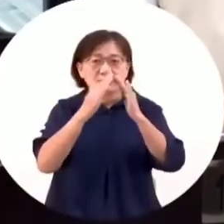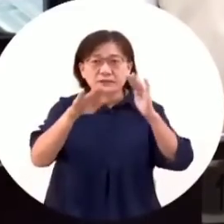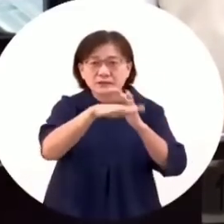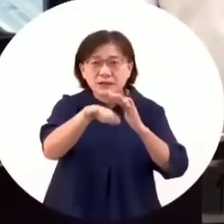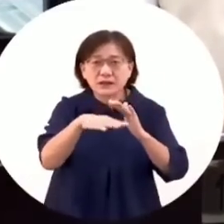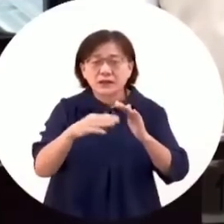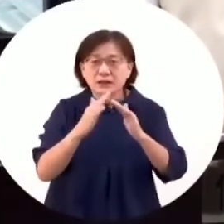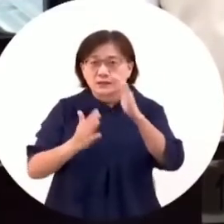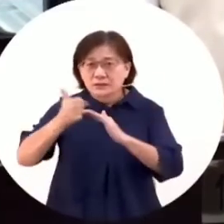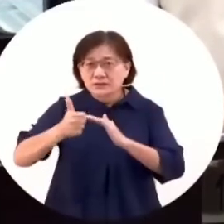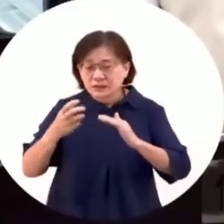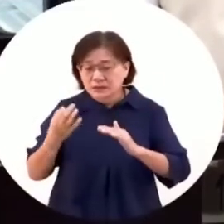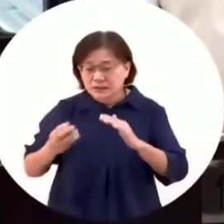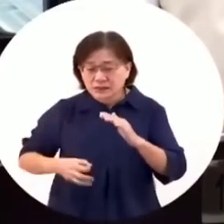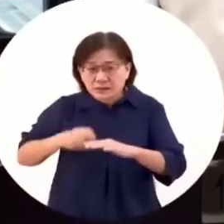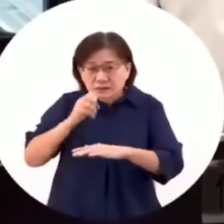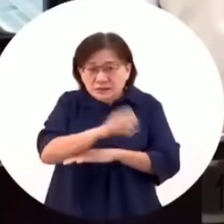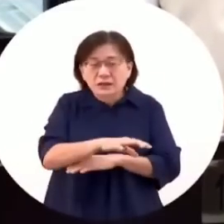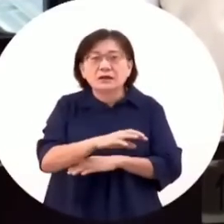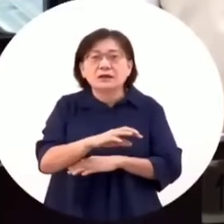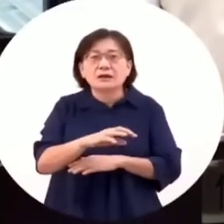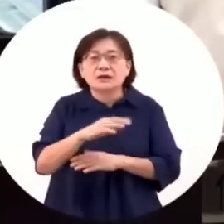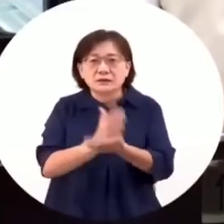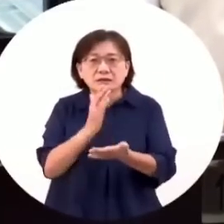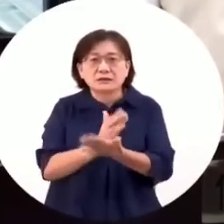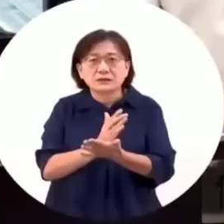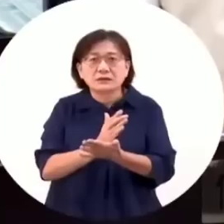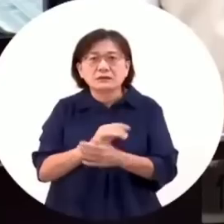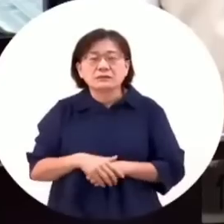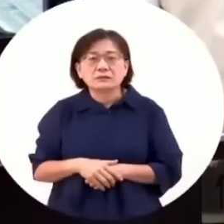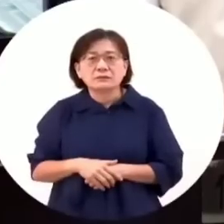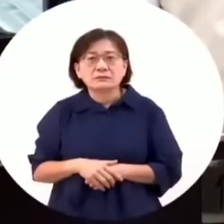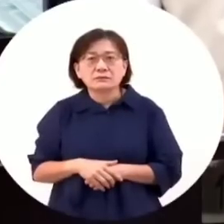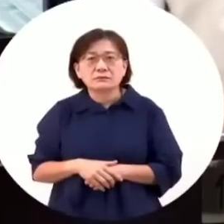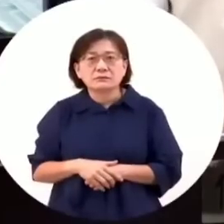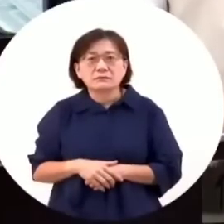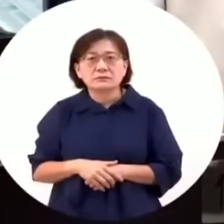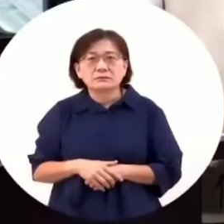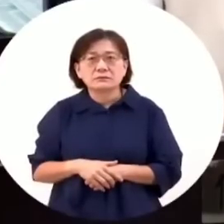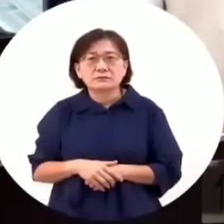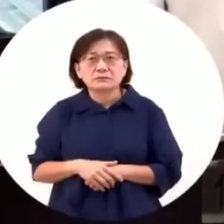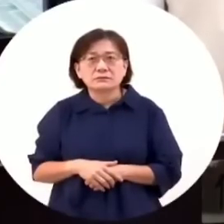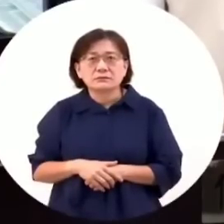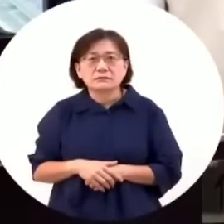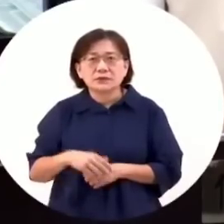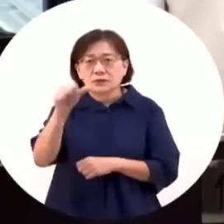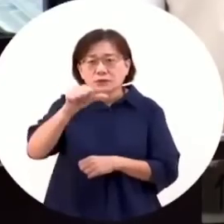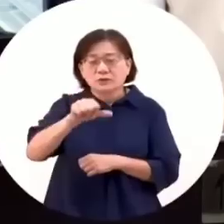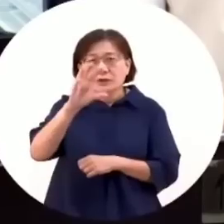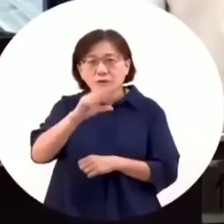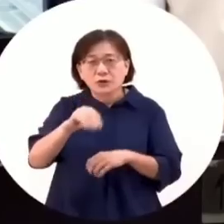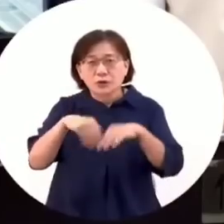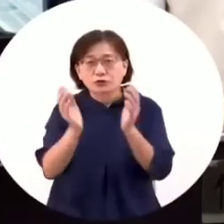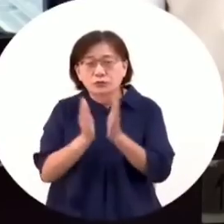是讲啊，若讲市长就无要搁甲经费落伫遐哦，哦，恁就是爱安尼，5000万做伫大